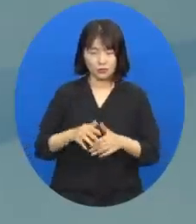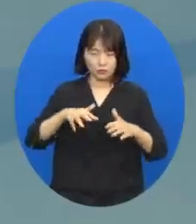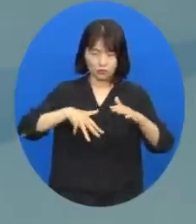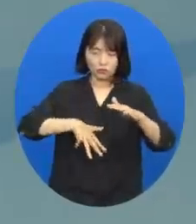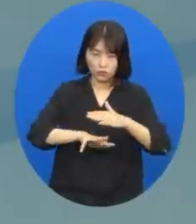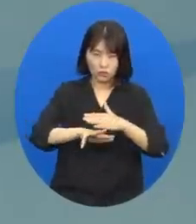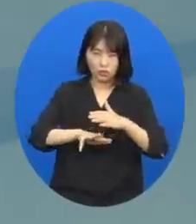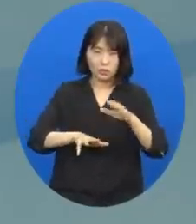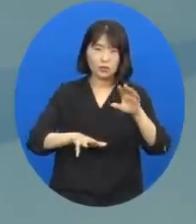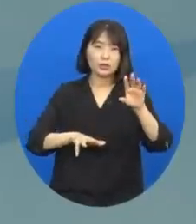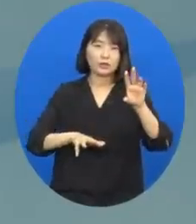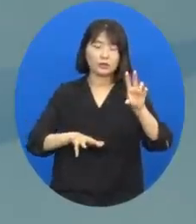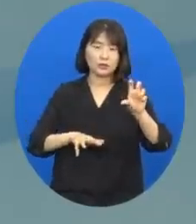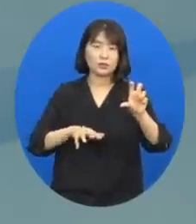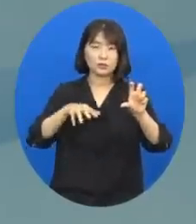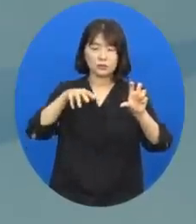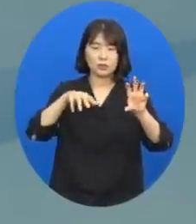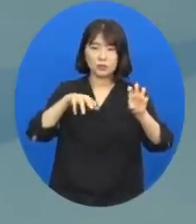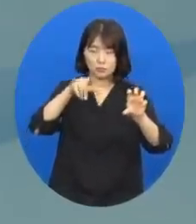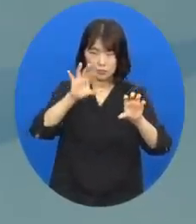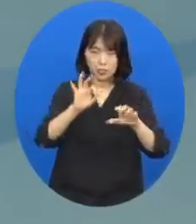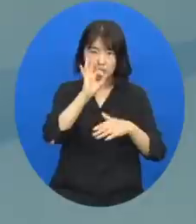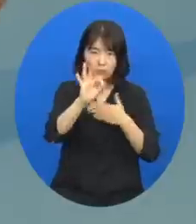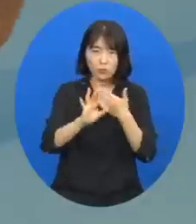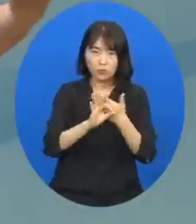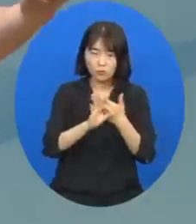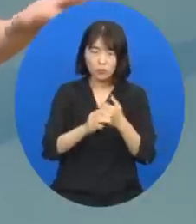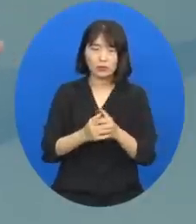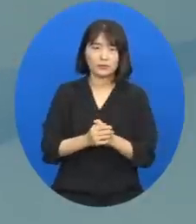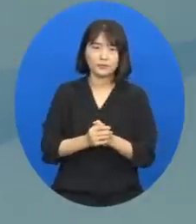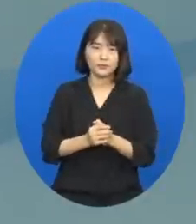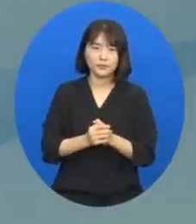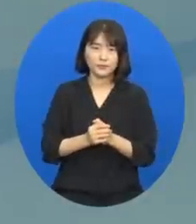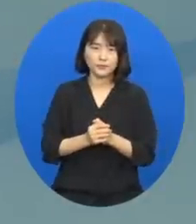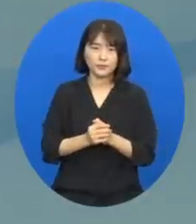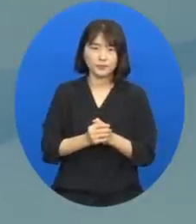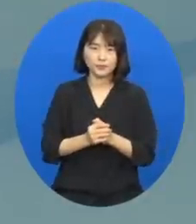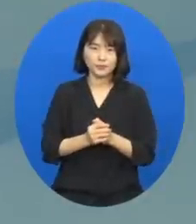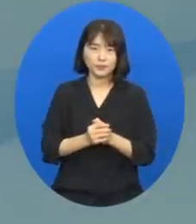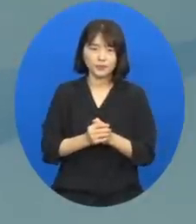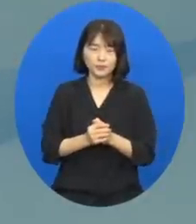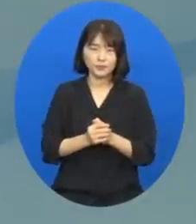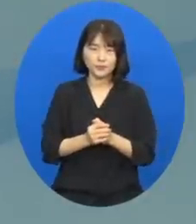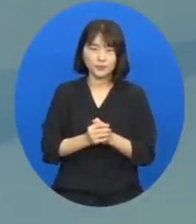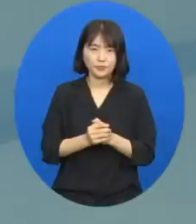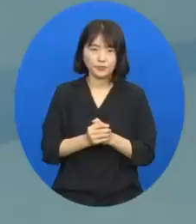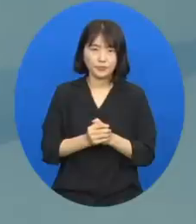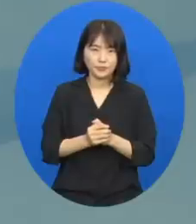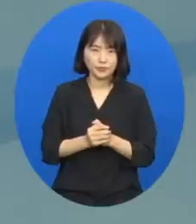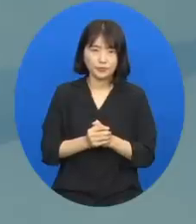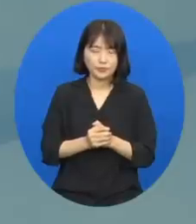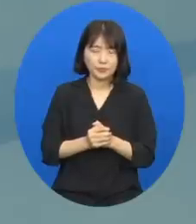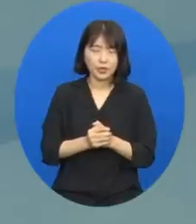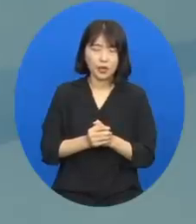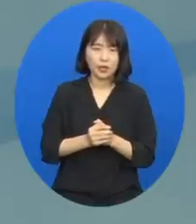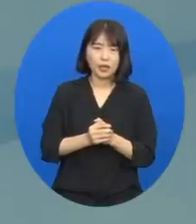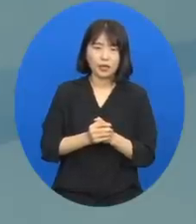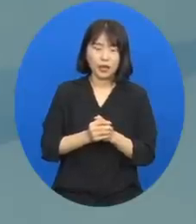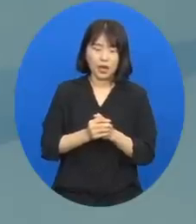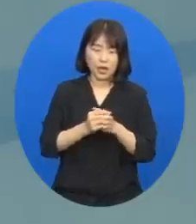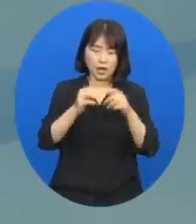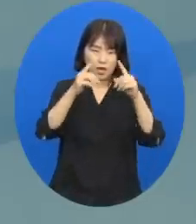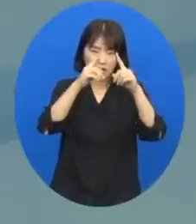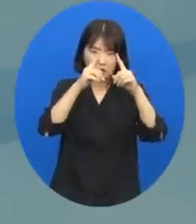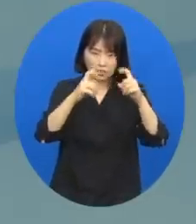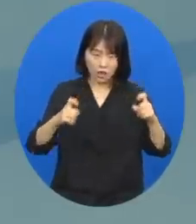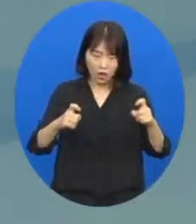명화 해서 백성들에게 성막 rg 의 재료를 가져오라고 면 왔습니다 그래서 사람들이 몰 가져온다면 금도 가져 그 온도가 좋아하고